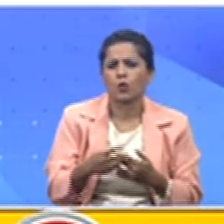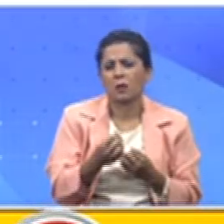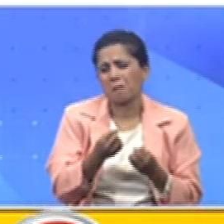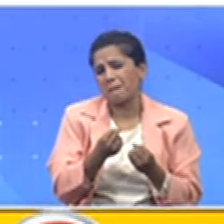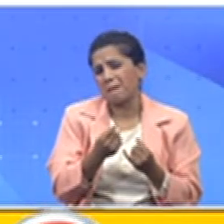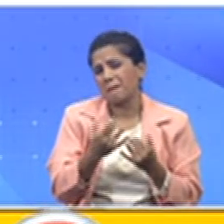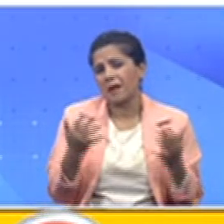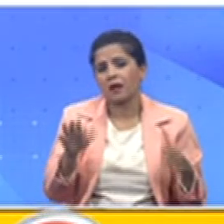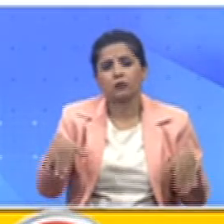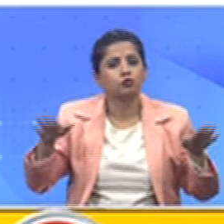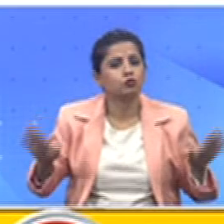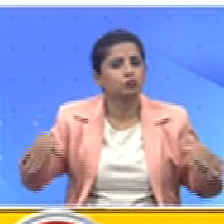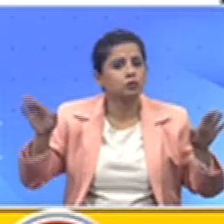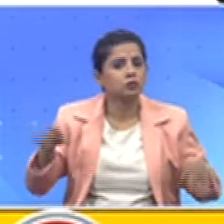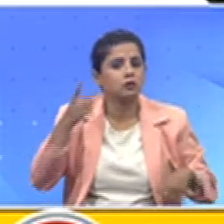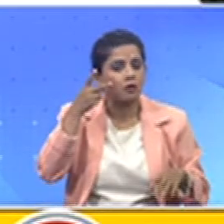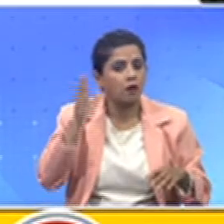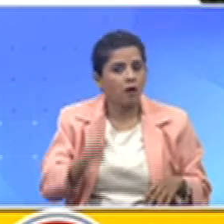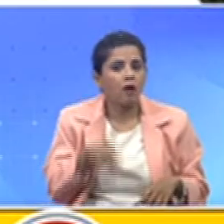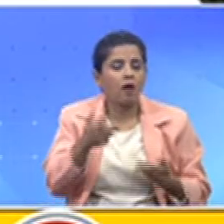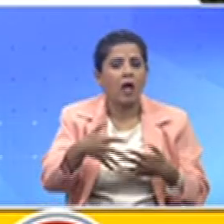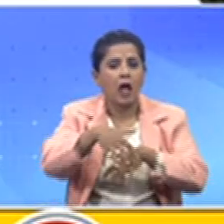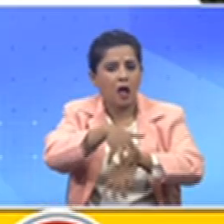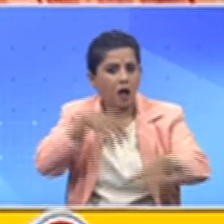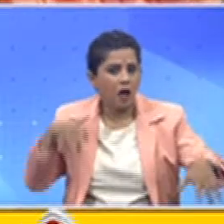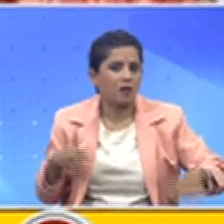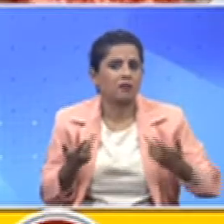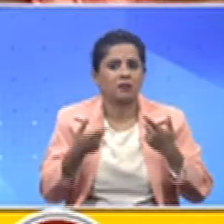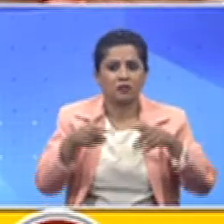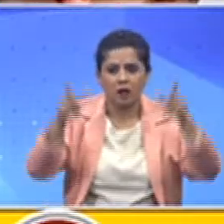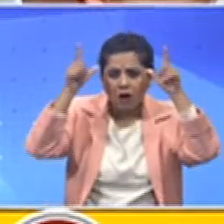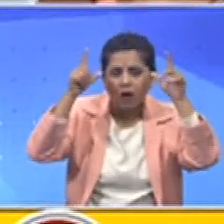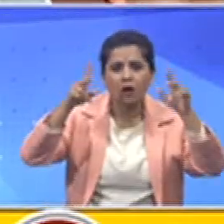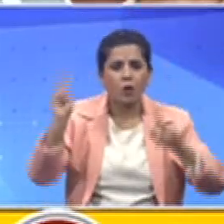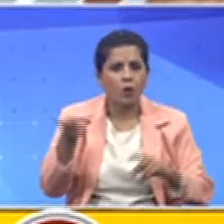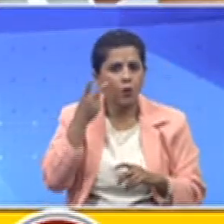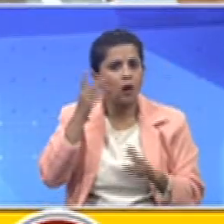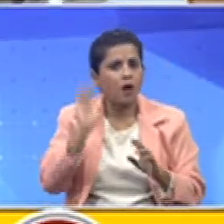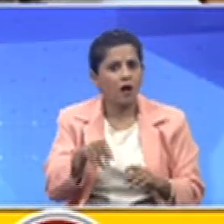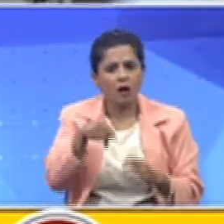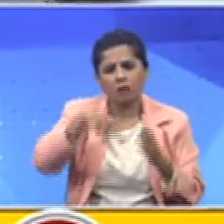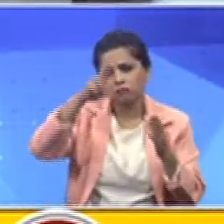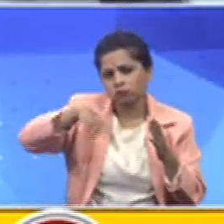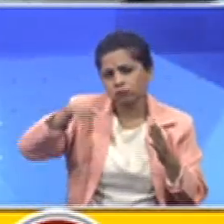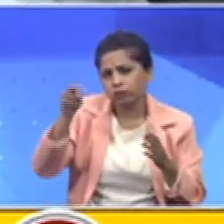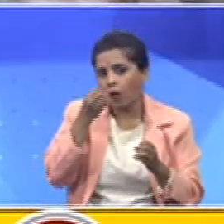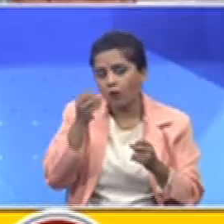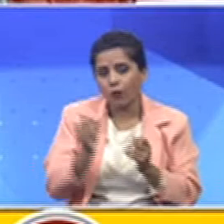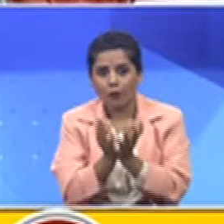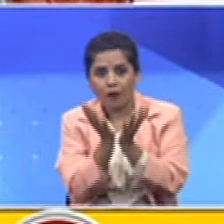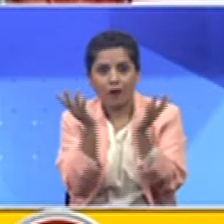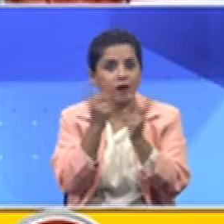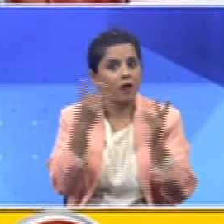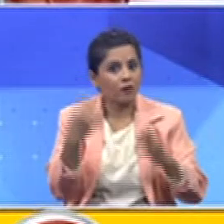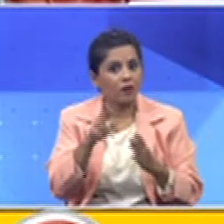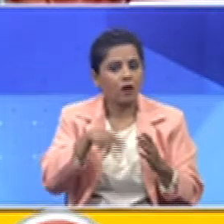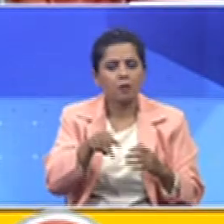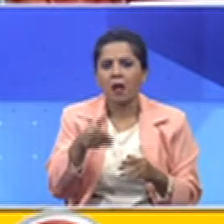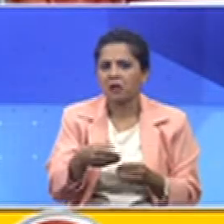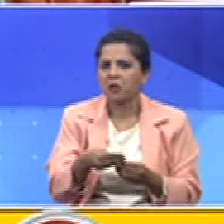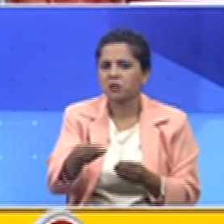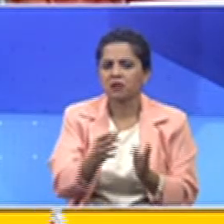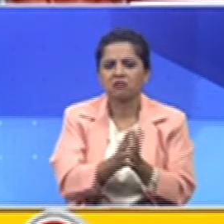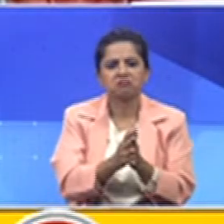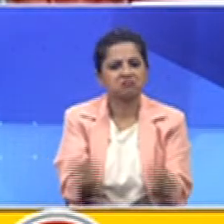ऐसी चिड़ियाओं की, पशुओं की, ऑर्चिड्स की पेंटिंग्स बना चुके हैं जो विलुप्त होने